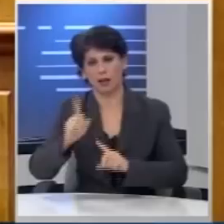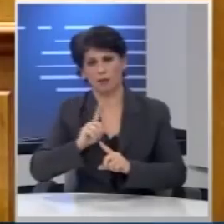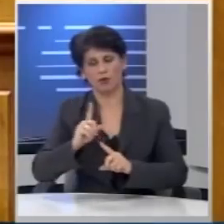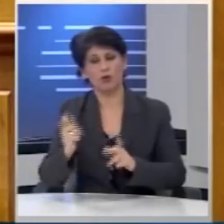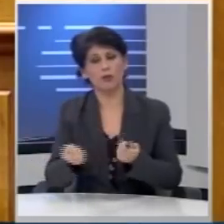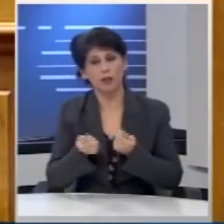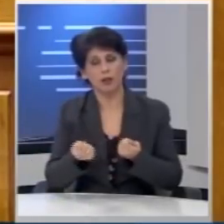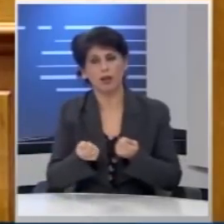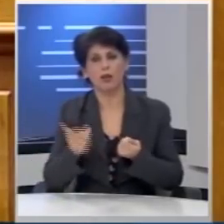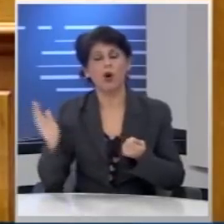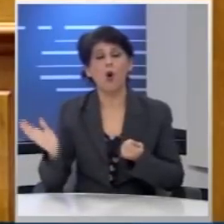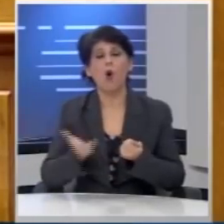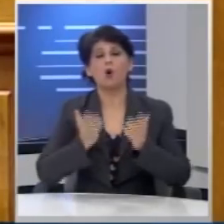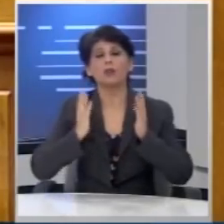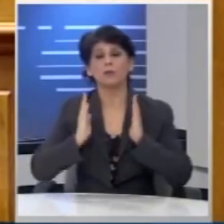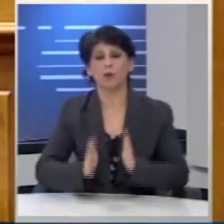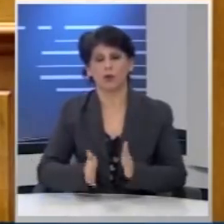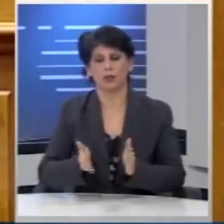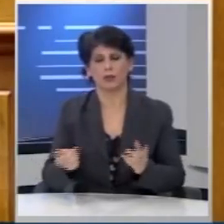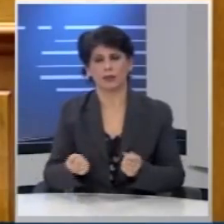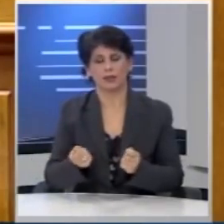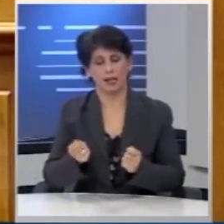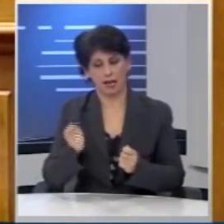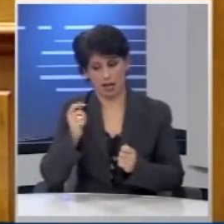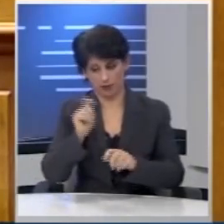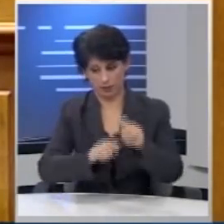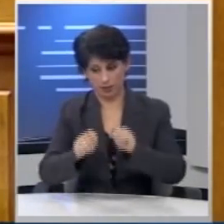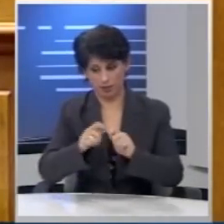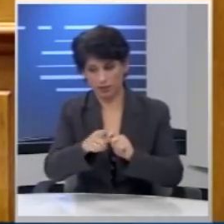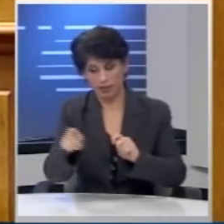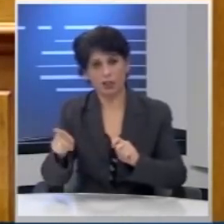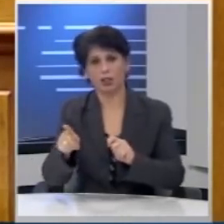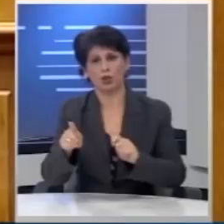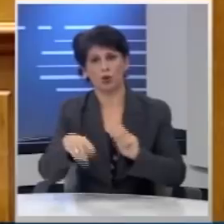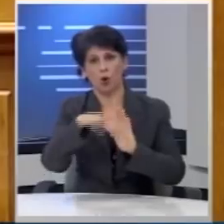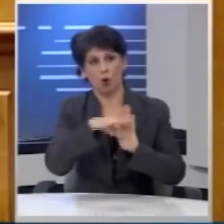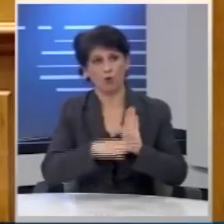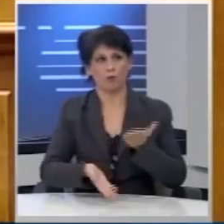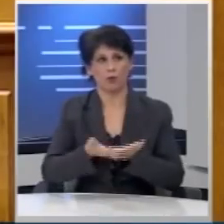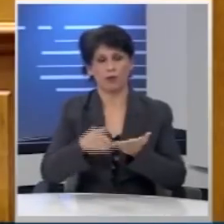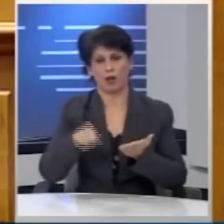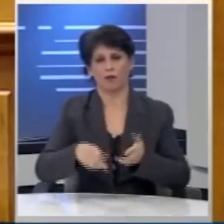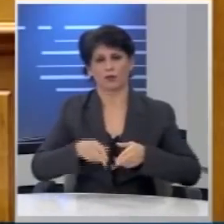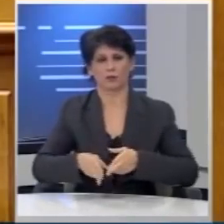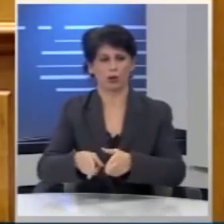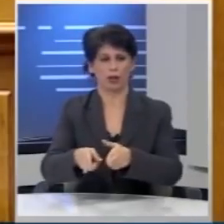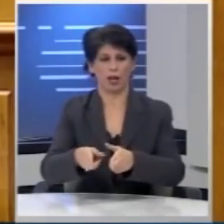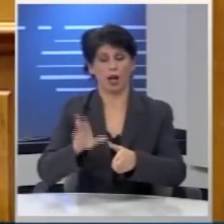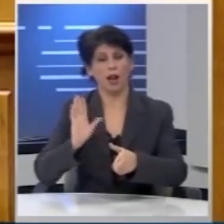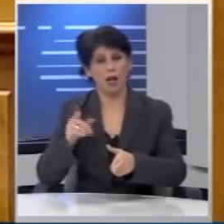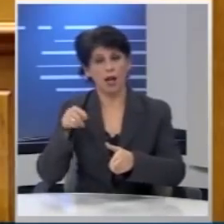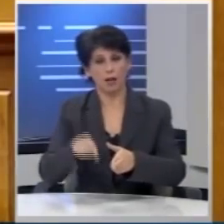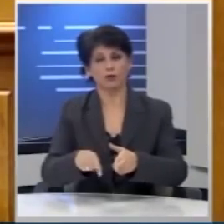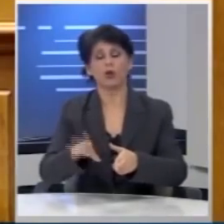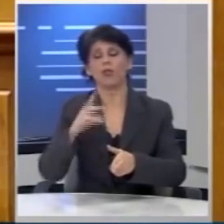κανείς πως κάνετε ό,τι μπορείτε για να διαμορφώσετε εκείνους τους όρους που διευκολύνουν αυτή την πορεία. Αλλά